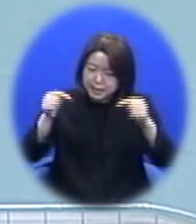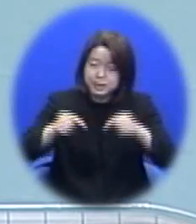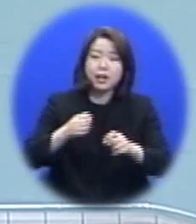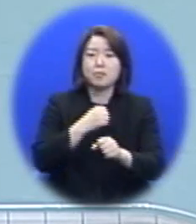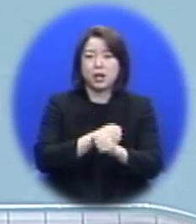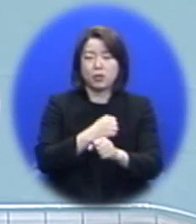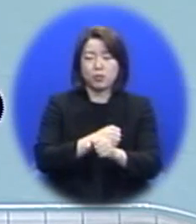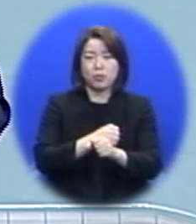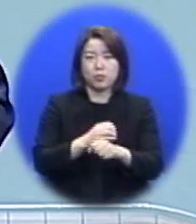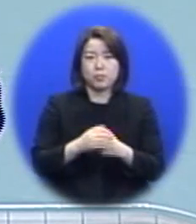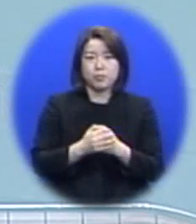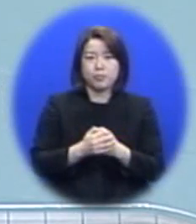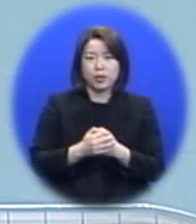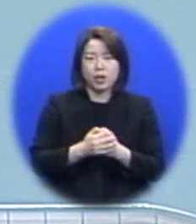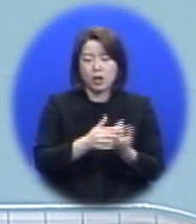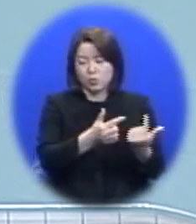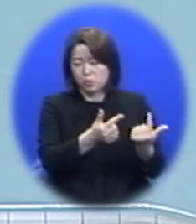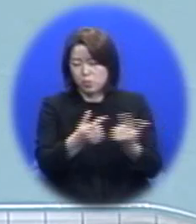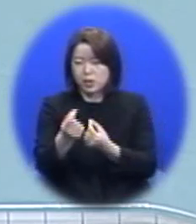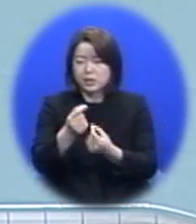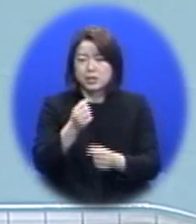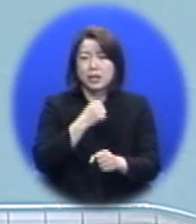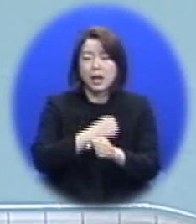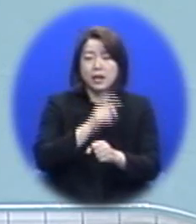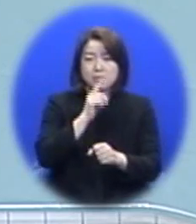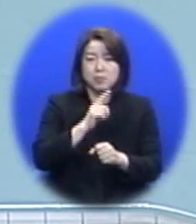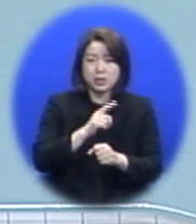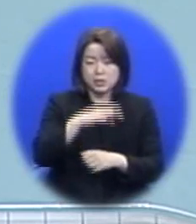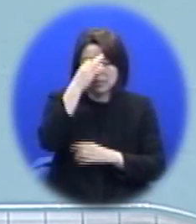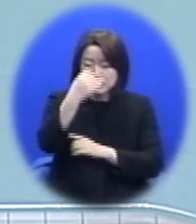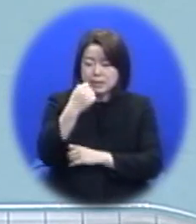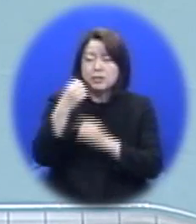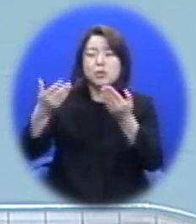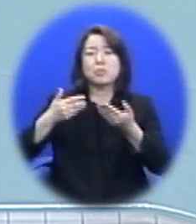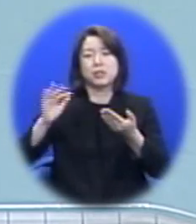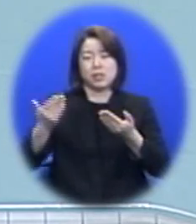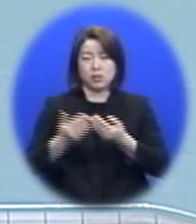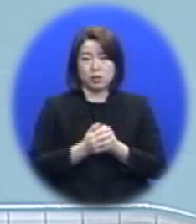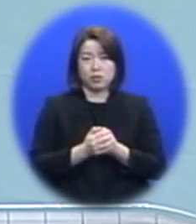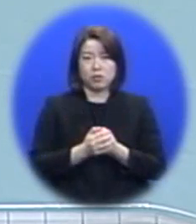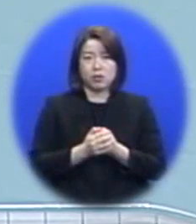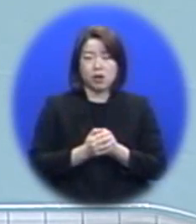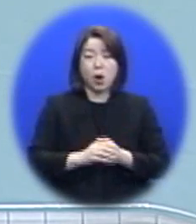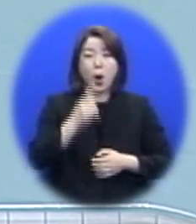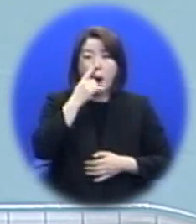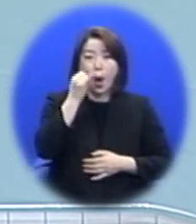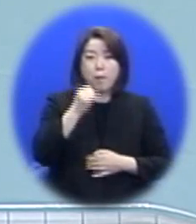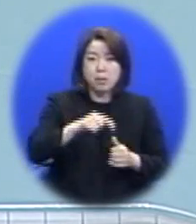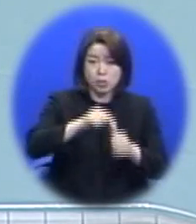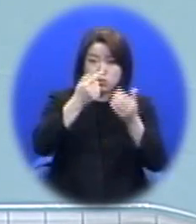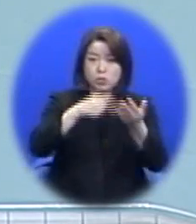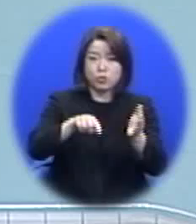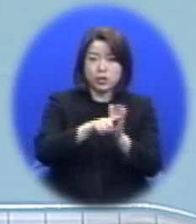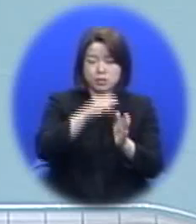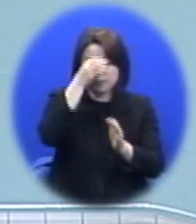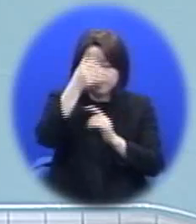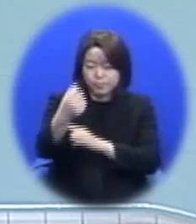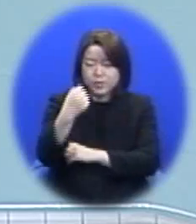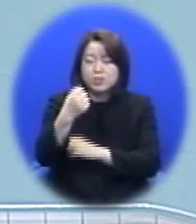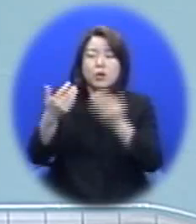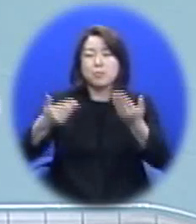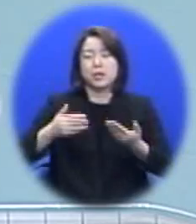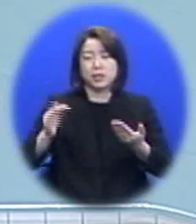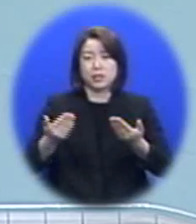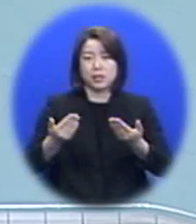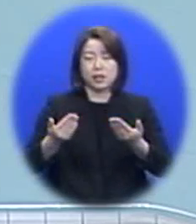했습니다. 한결같이 하는 이야기가 능력받아야 된다는 거예요. 엄마를 구원하려면 능력받아야 된다. 엄마